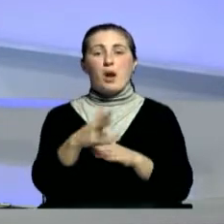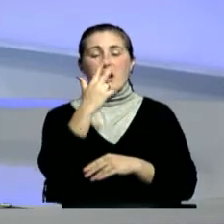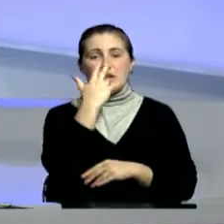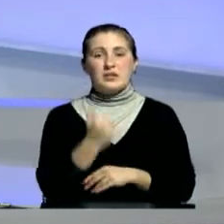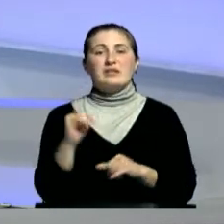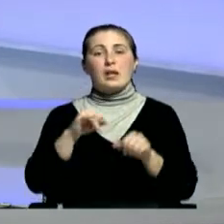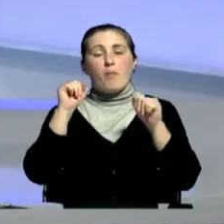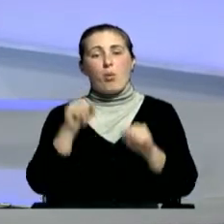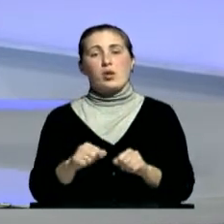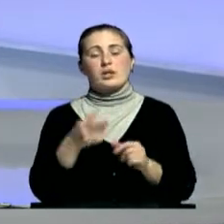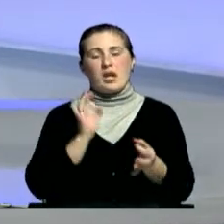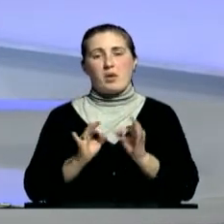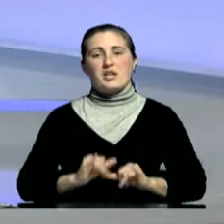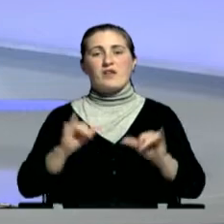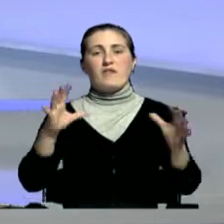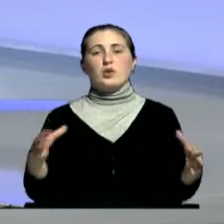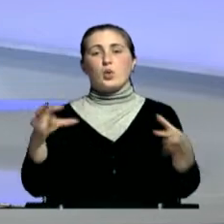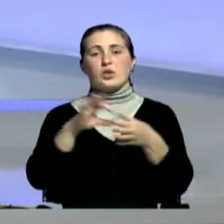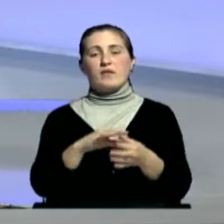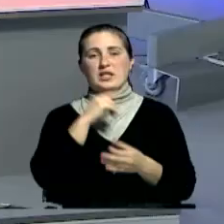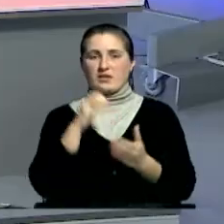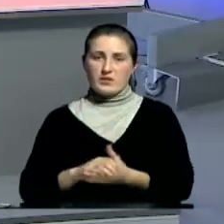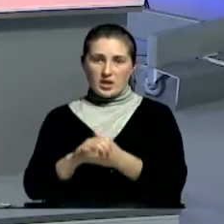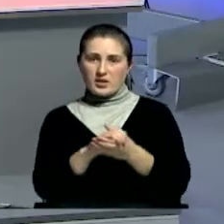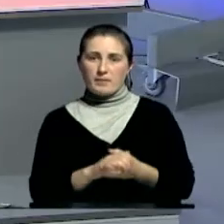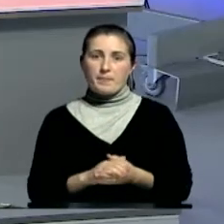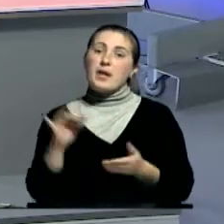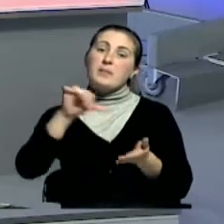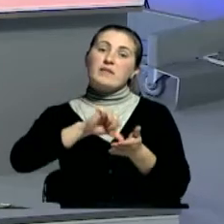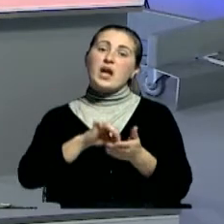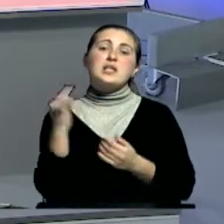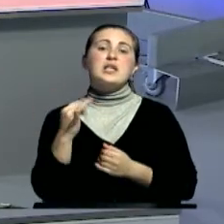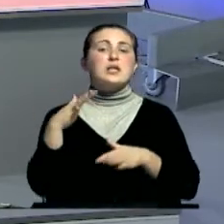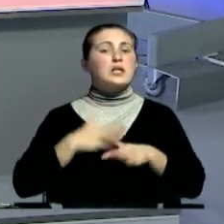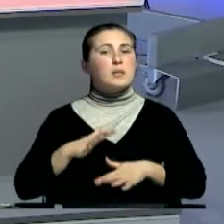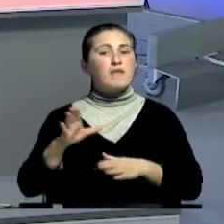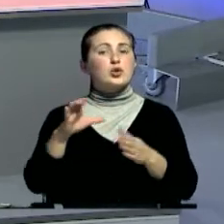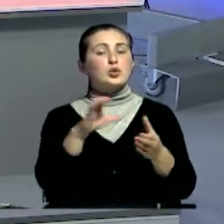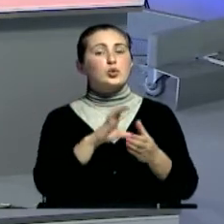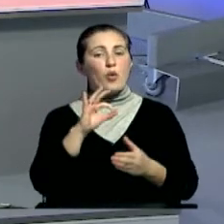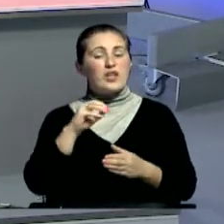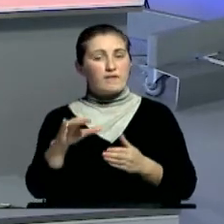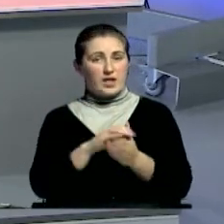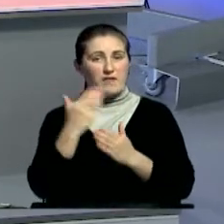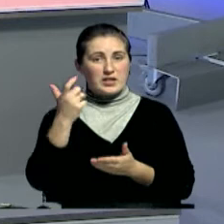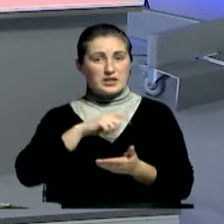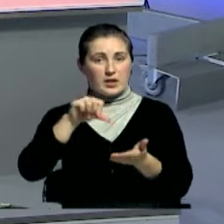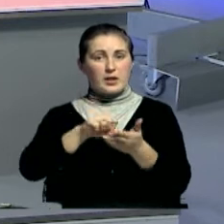и мог нормально развиваться в составе Российской Федерации. И представляя интересы Крыма в Совете Федерации, вы ставите